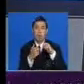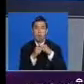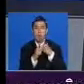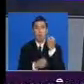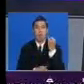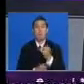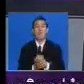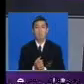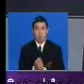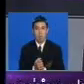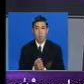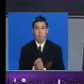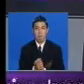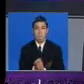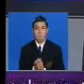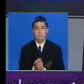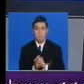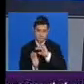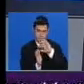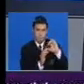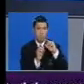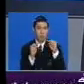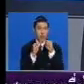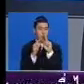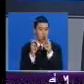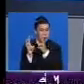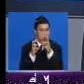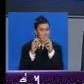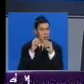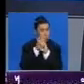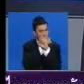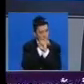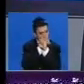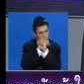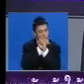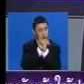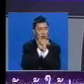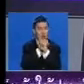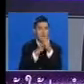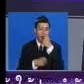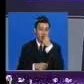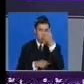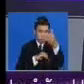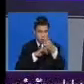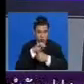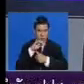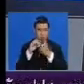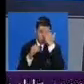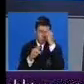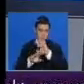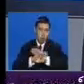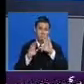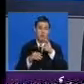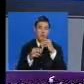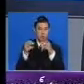ส่วนมาตรการป้องกันที่ประตูสู่ประเทศไทยอย่างสนามบินสุวรรณภูมินะคะตอนนี้เตรียมยกเลิกเครื่องบินขออภัยค่ะเครื่องเทอร์โมสแกนคัดกรองผู้ป่วย